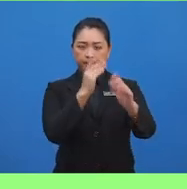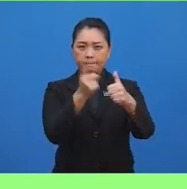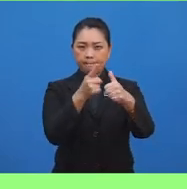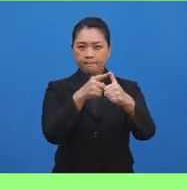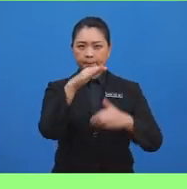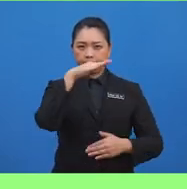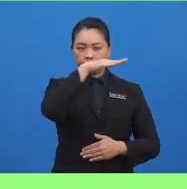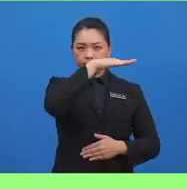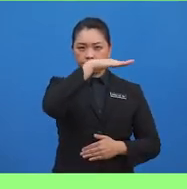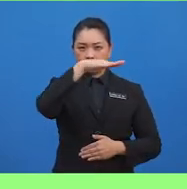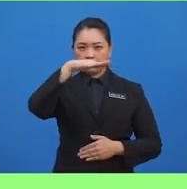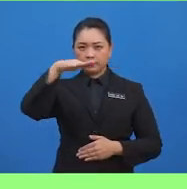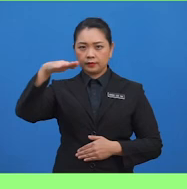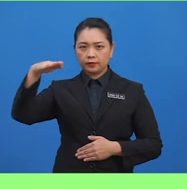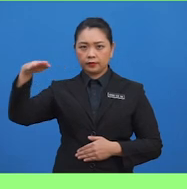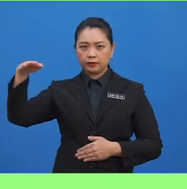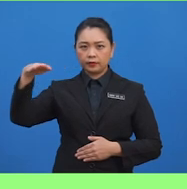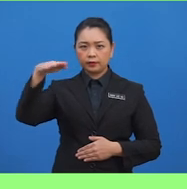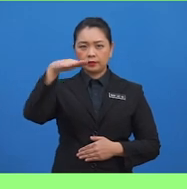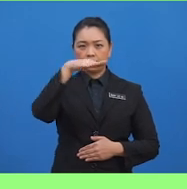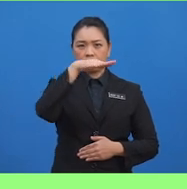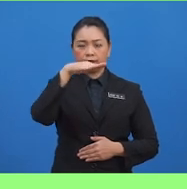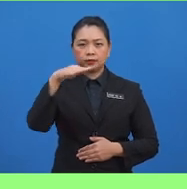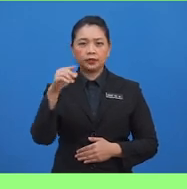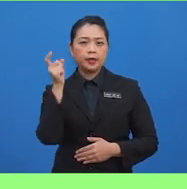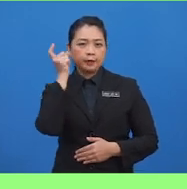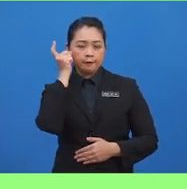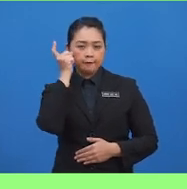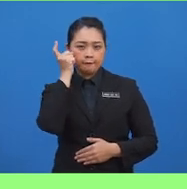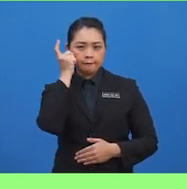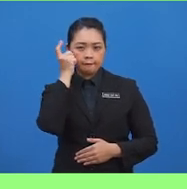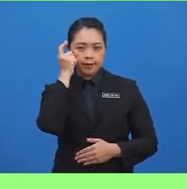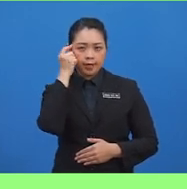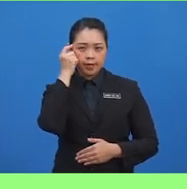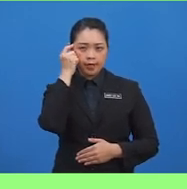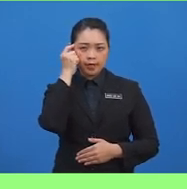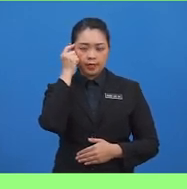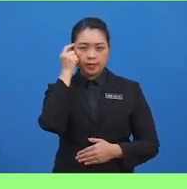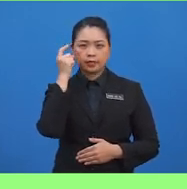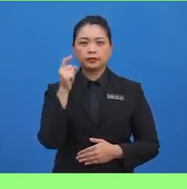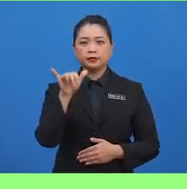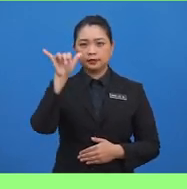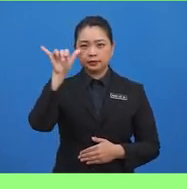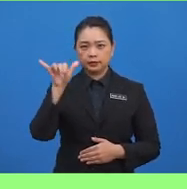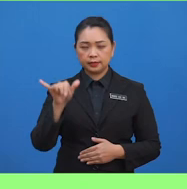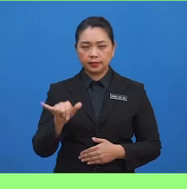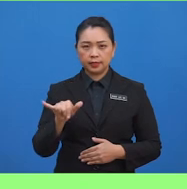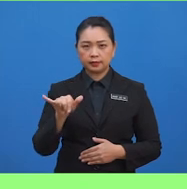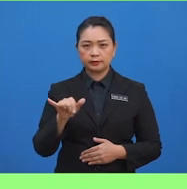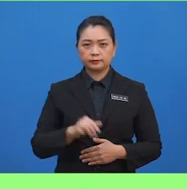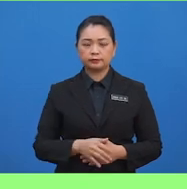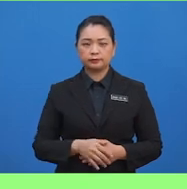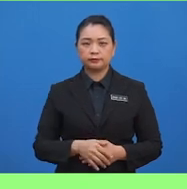perkataan pertama pikir kedua yang ketiga